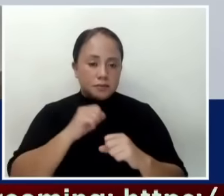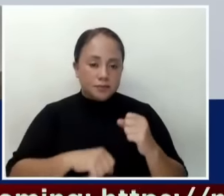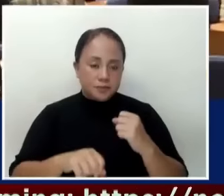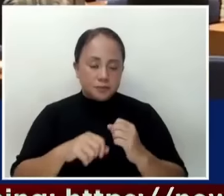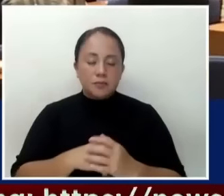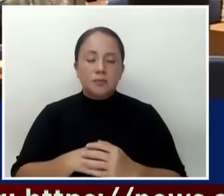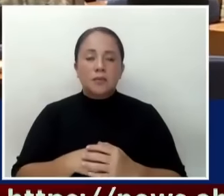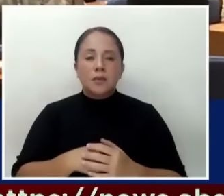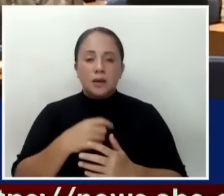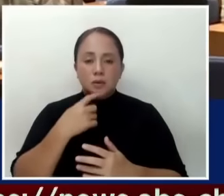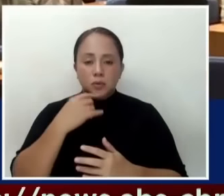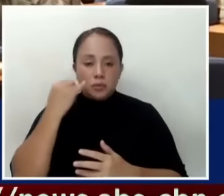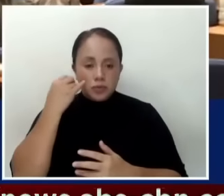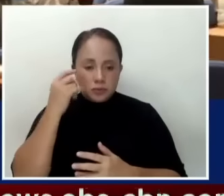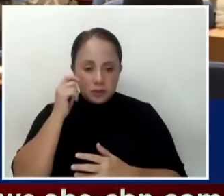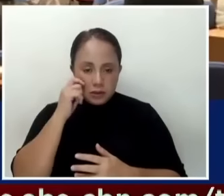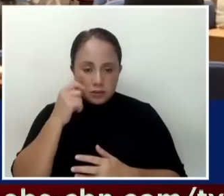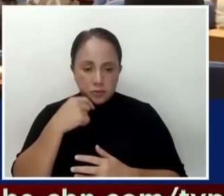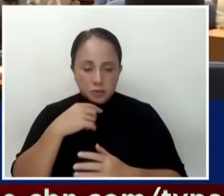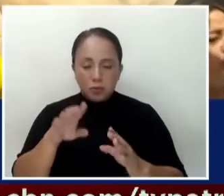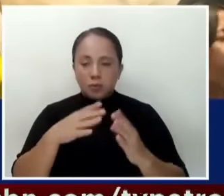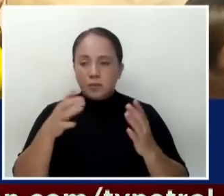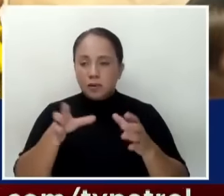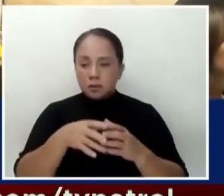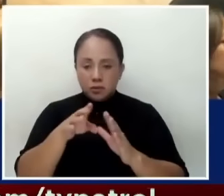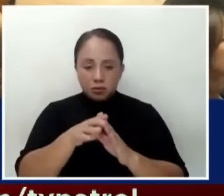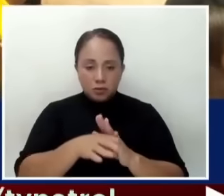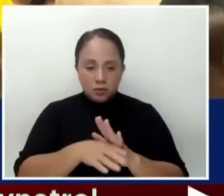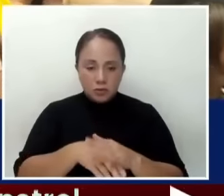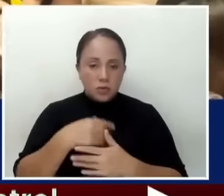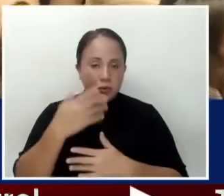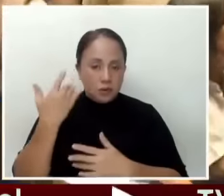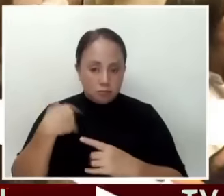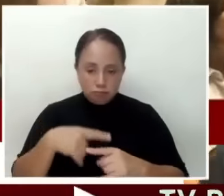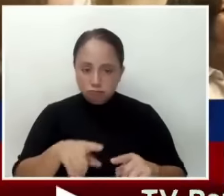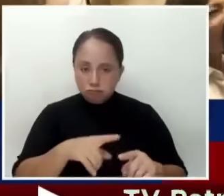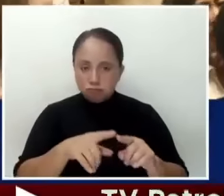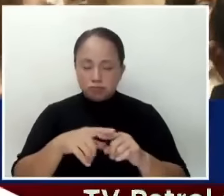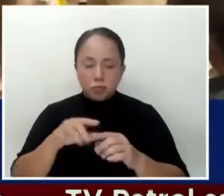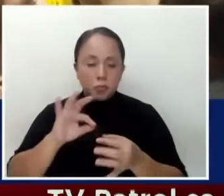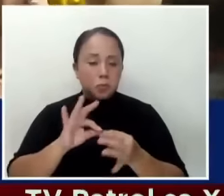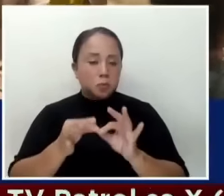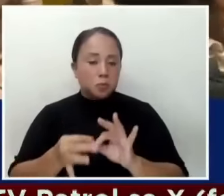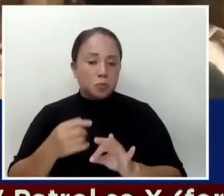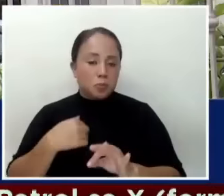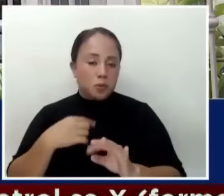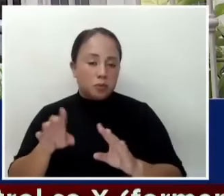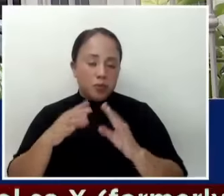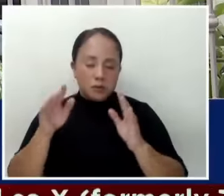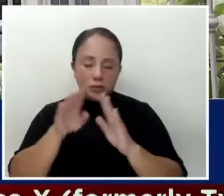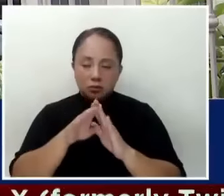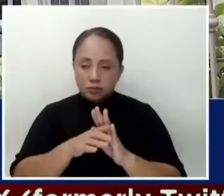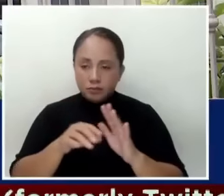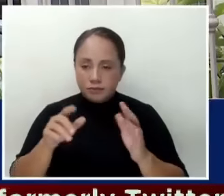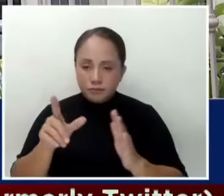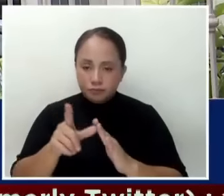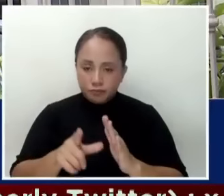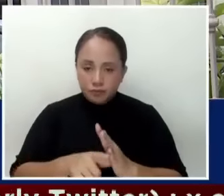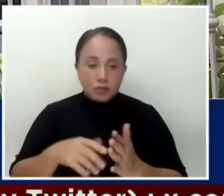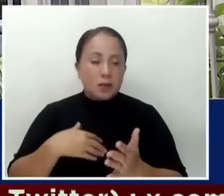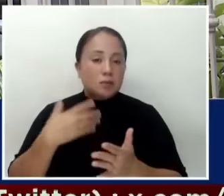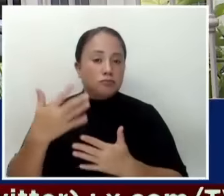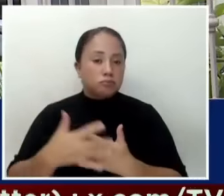Tihangki, nabuksan ng party list system sa lahat dahil sa iba-ibang naging interpretasyon sa party list system law at mga sumunod na